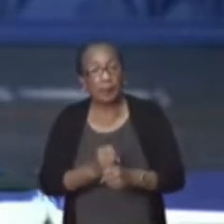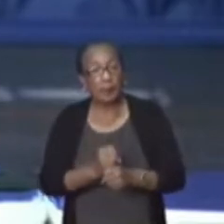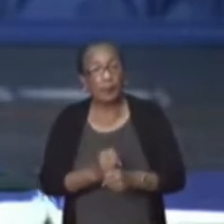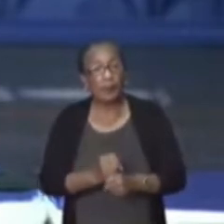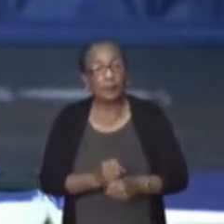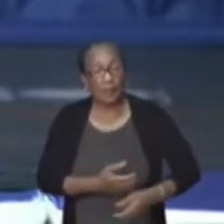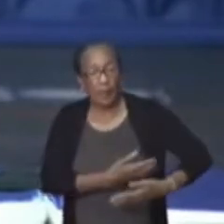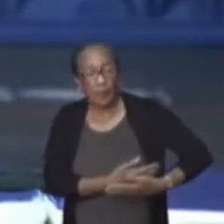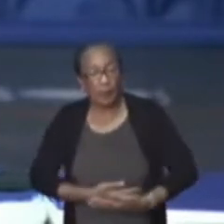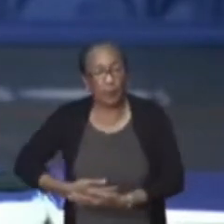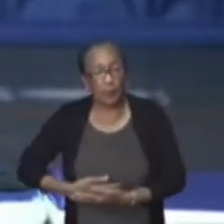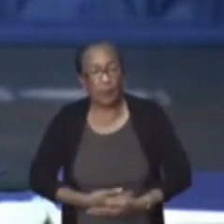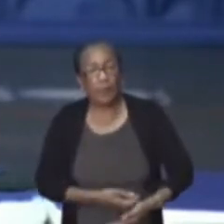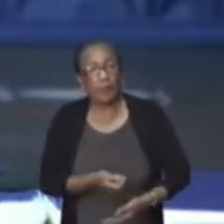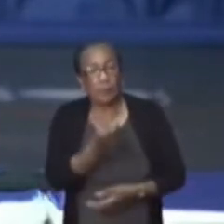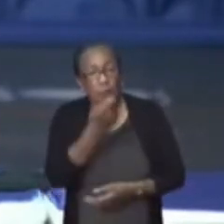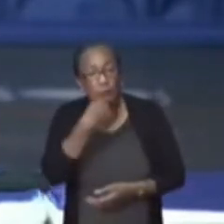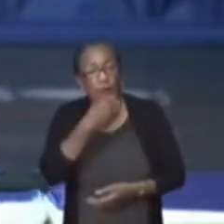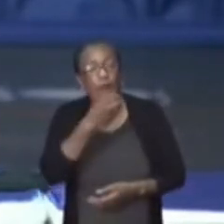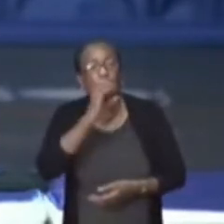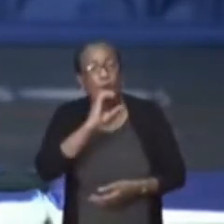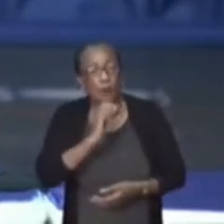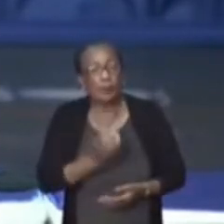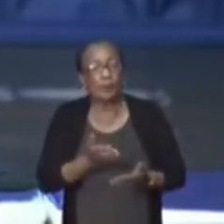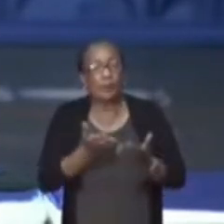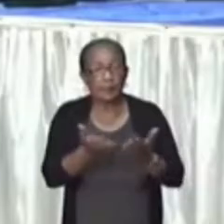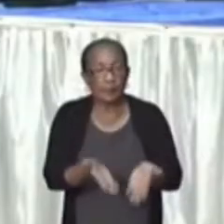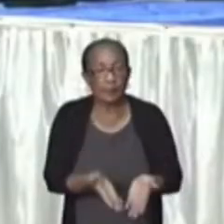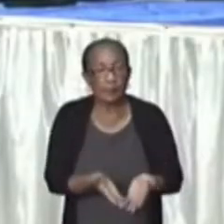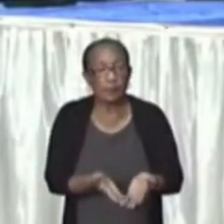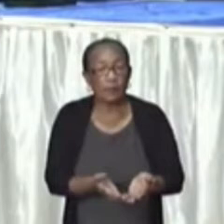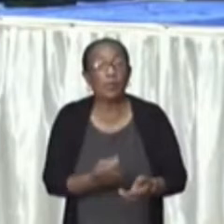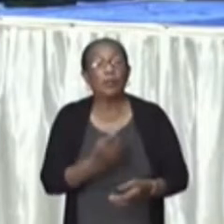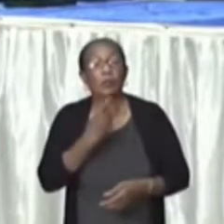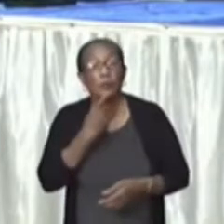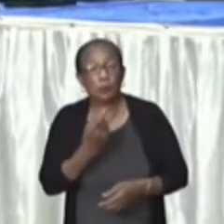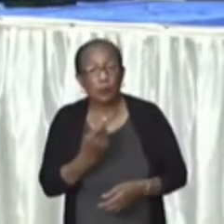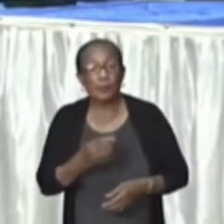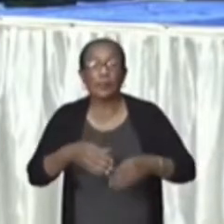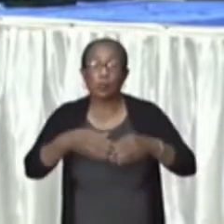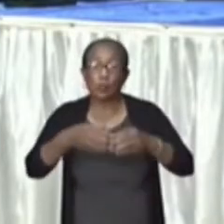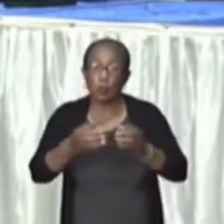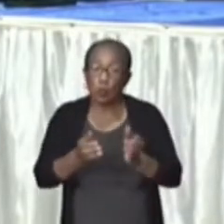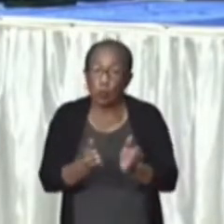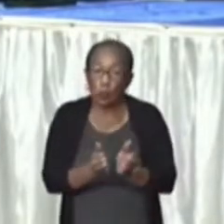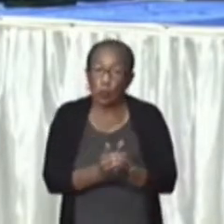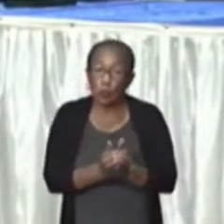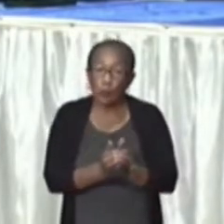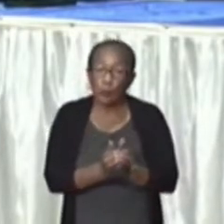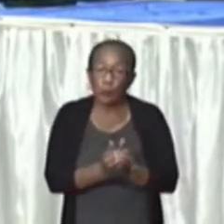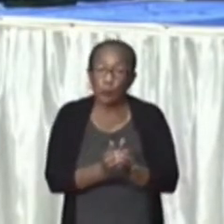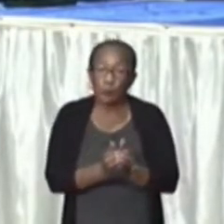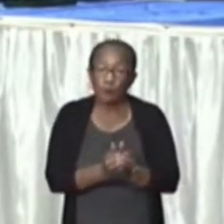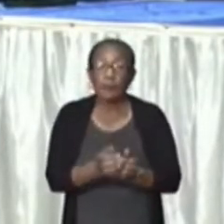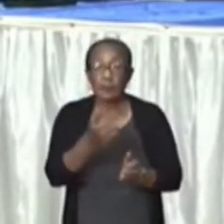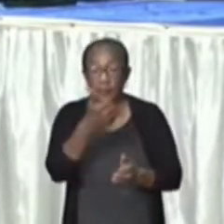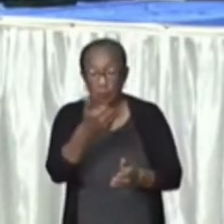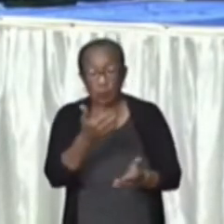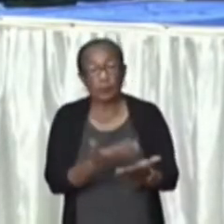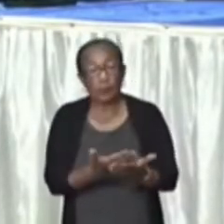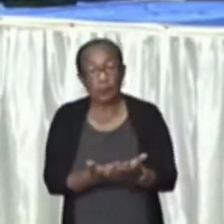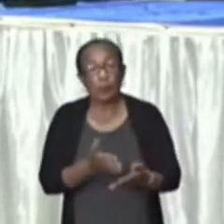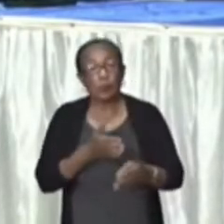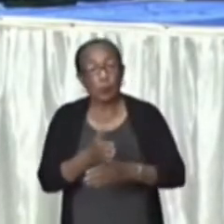babyvoeding gesubsidieerd zal worden. De bedoeling is, en de werkgroep heeft al het project ready, is al goedgekeurd door de